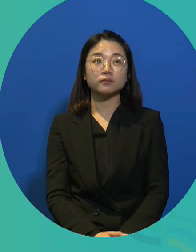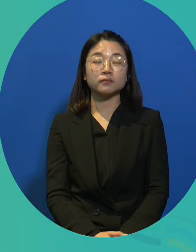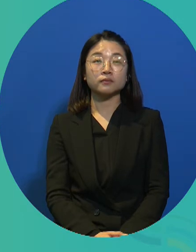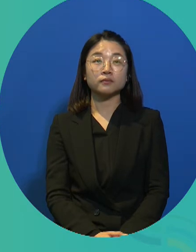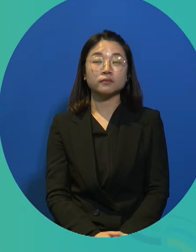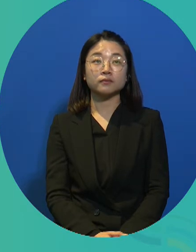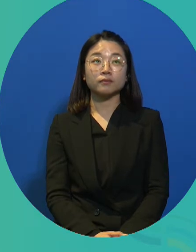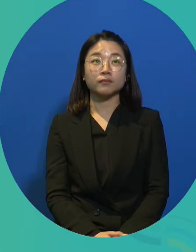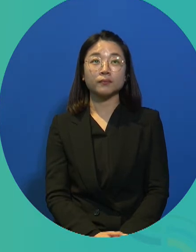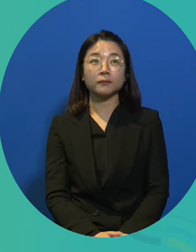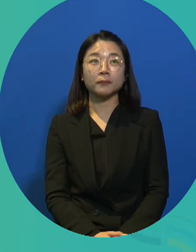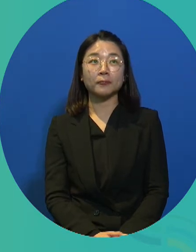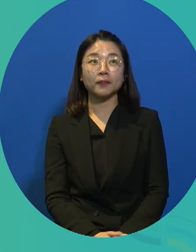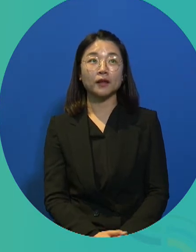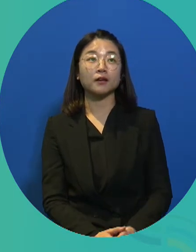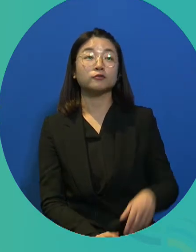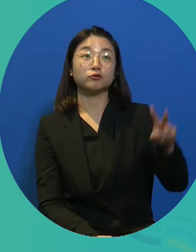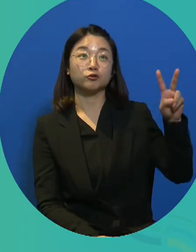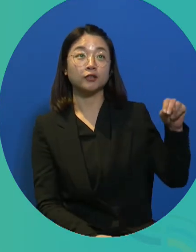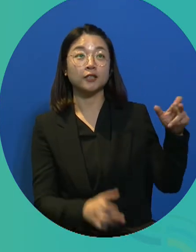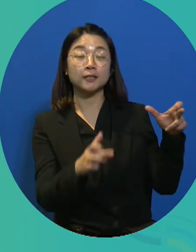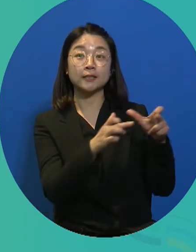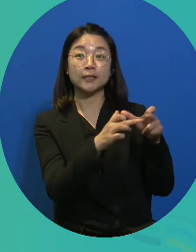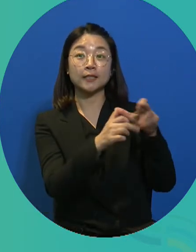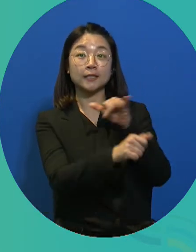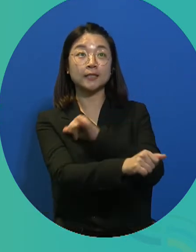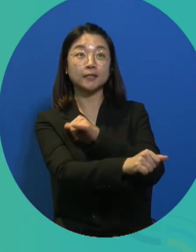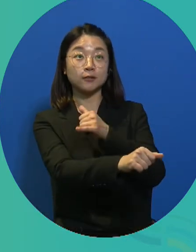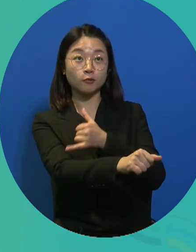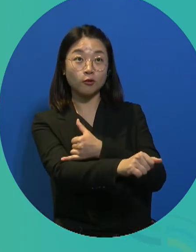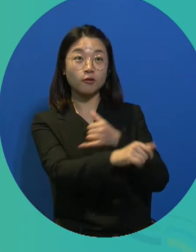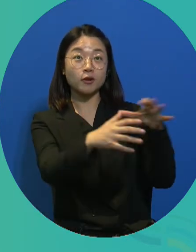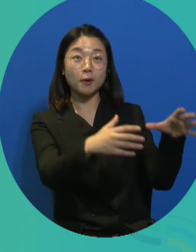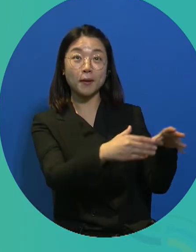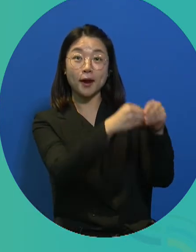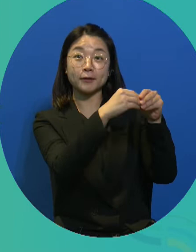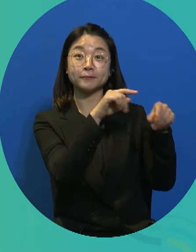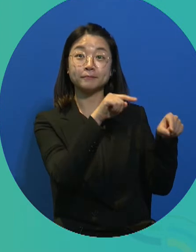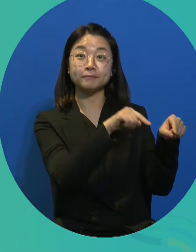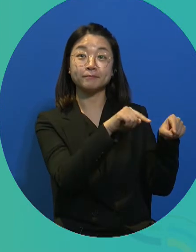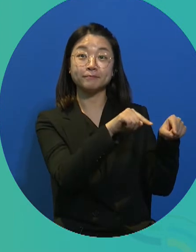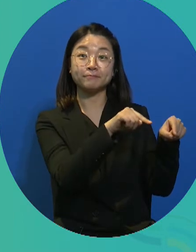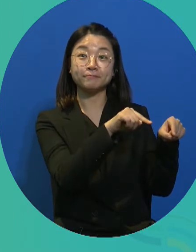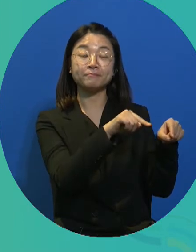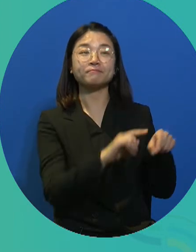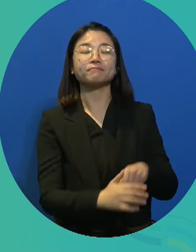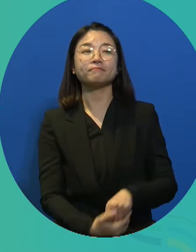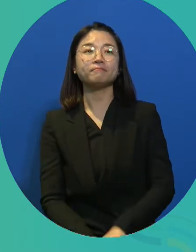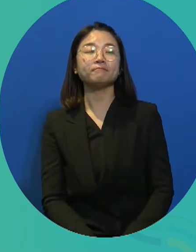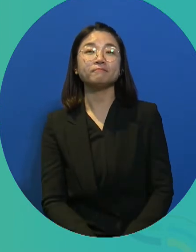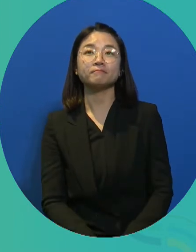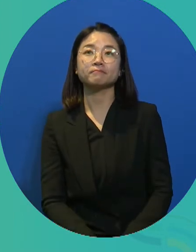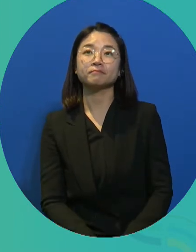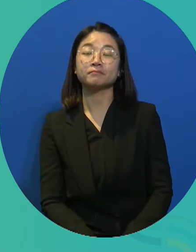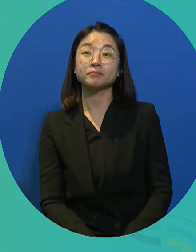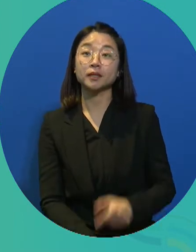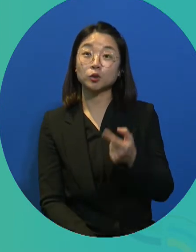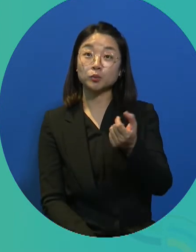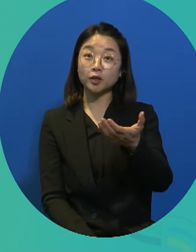네, 우선 CIPD 선택 의정서 같은 경우에는 사실 앞에서 이미 그 엘렌